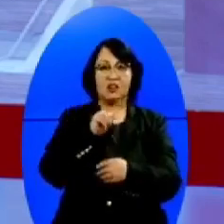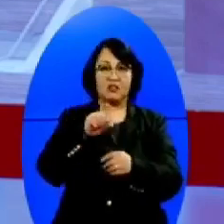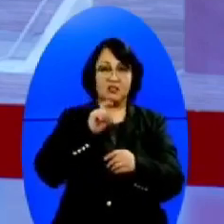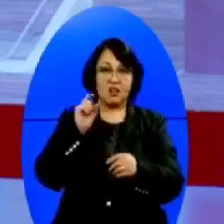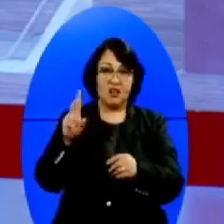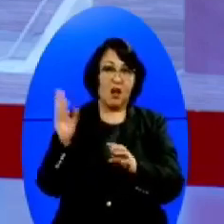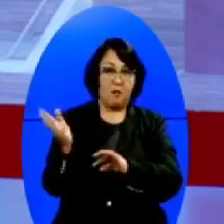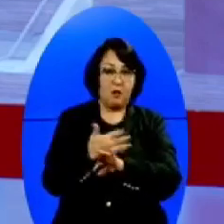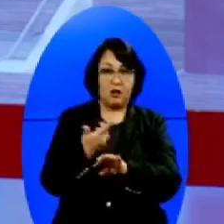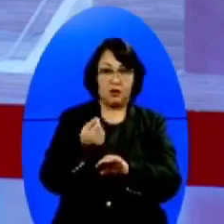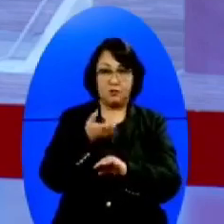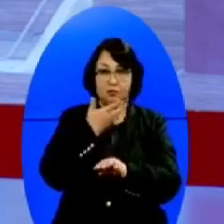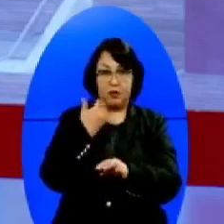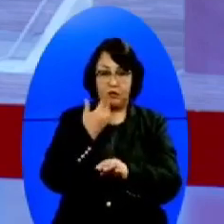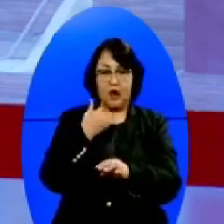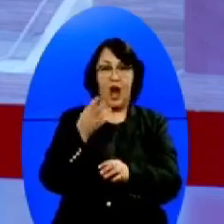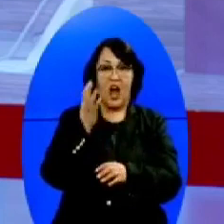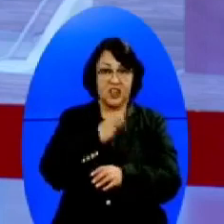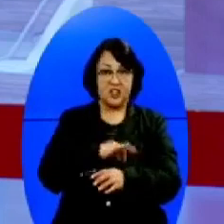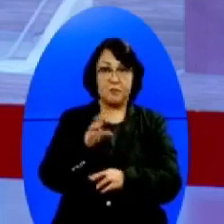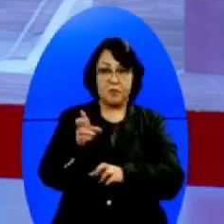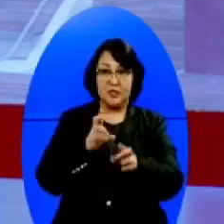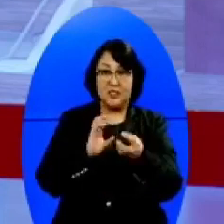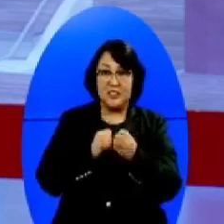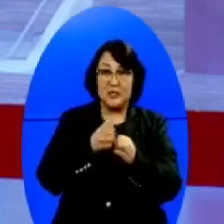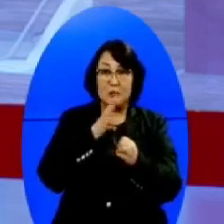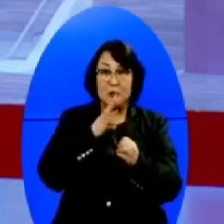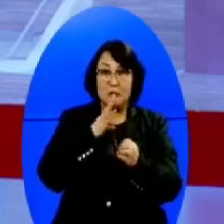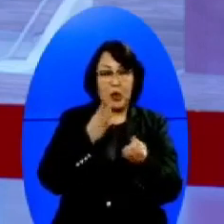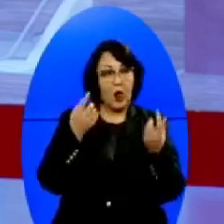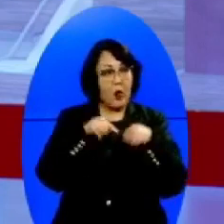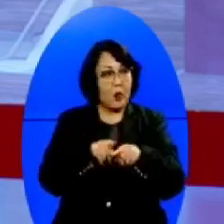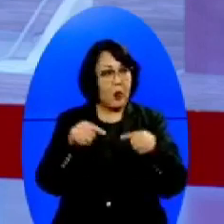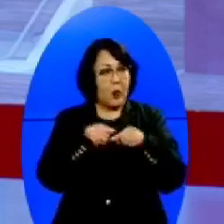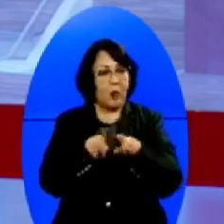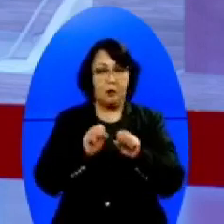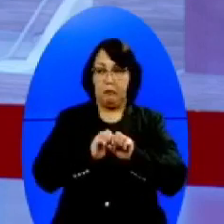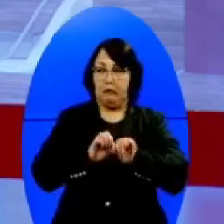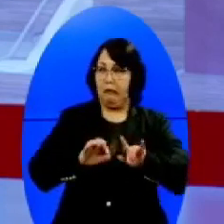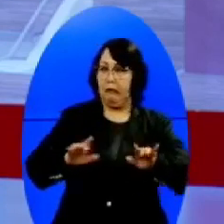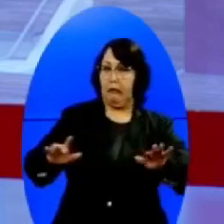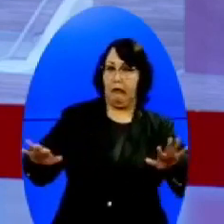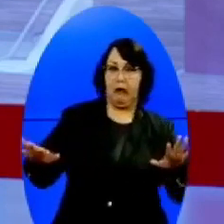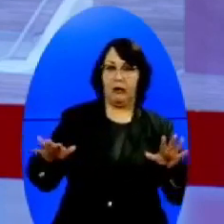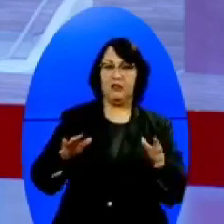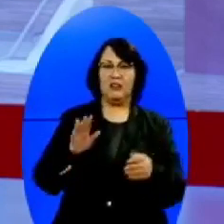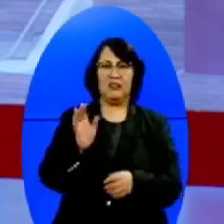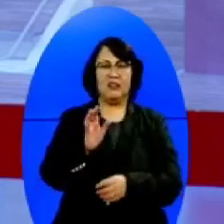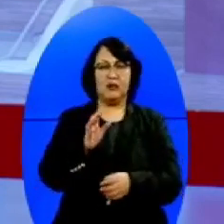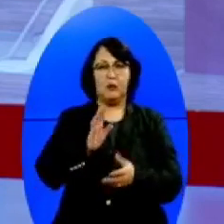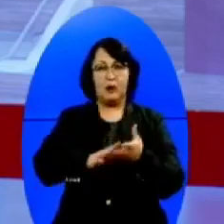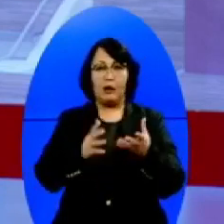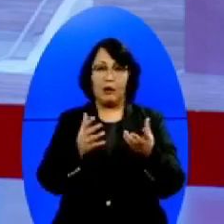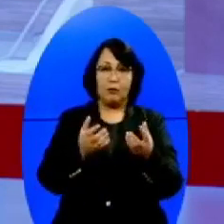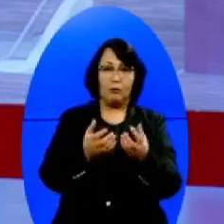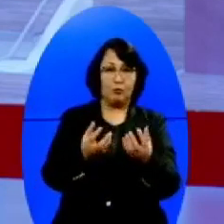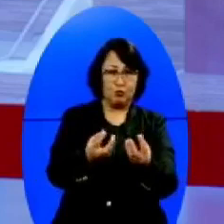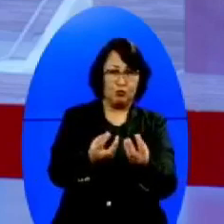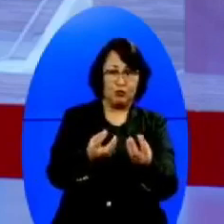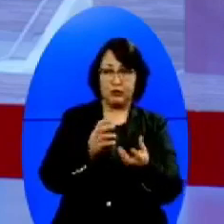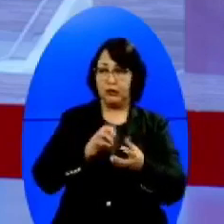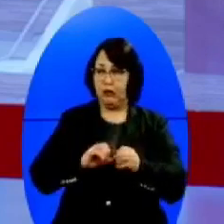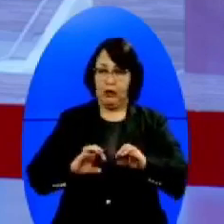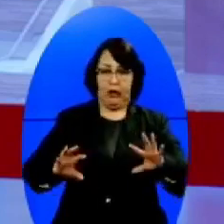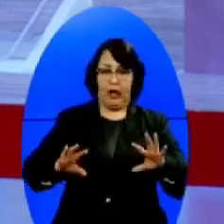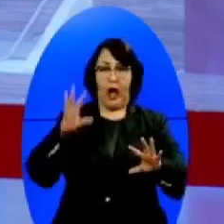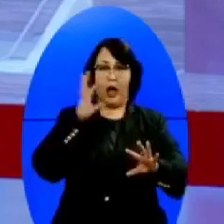төрлийн ашигтай бизнес эхлүүлэхэд хит олон тоглогч тухайн зах зээлд өрсөлдөж эрэлтээсээ тавсан нийлүүлэлт хийдэг. Үүний улмаас бүгд борлуулалтгүй